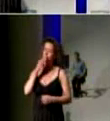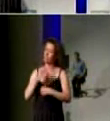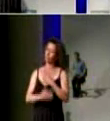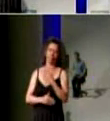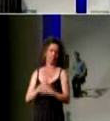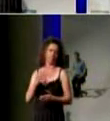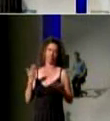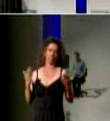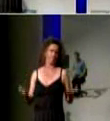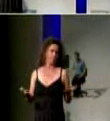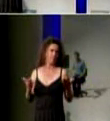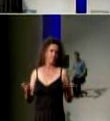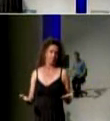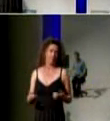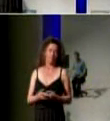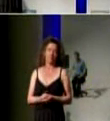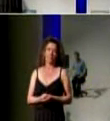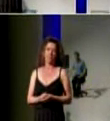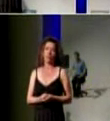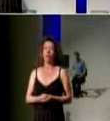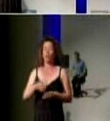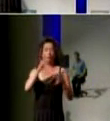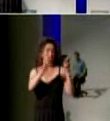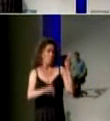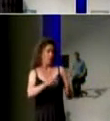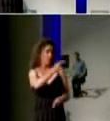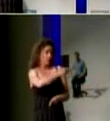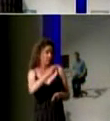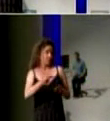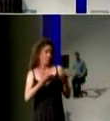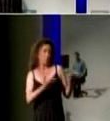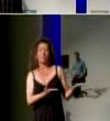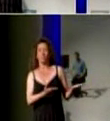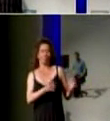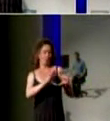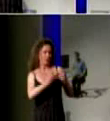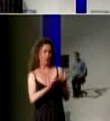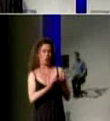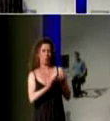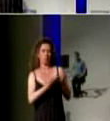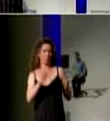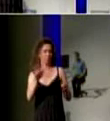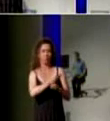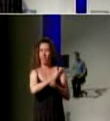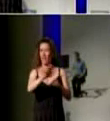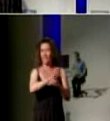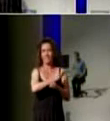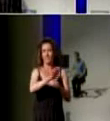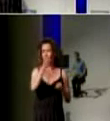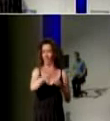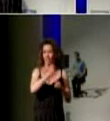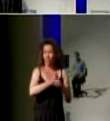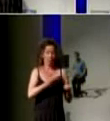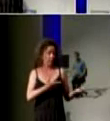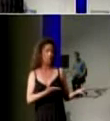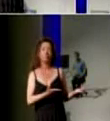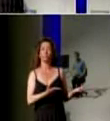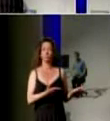Malheureusement, aujourd'hui encore, les personnes handicapées sont encore un groupe qui est sous-représenté sur le marché du